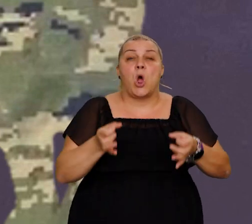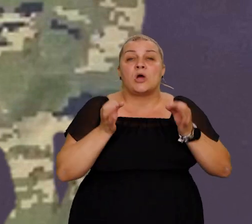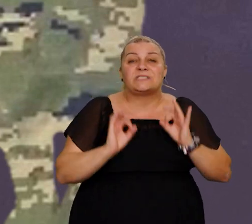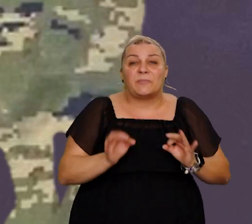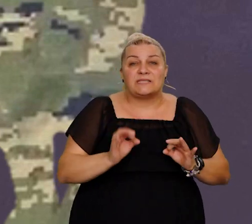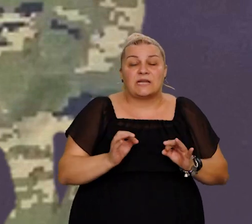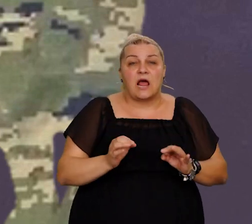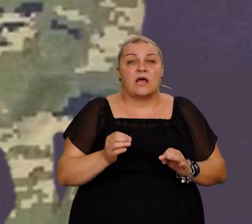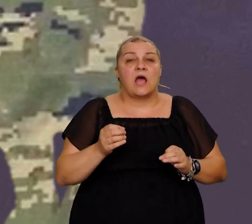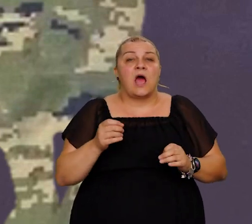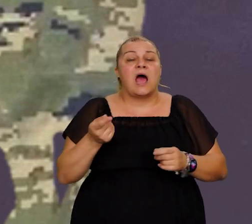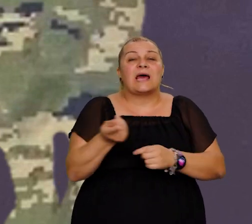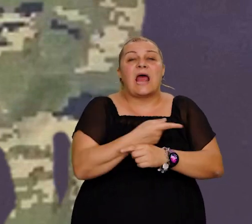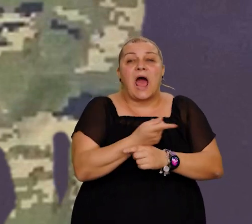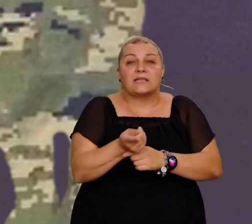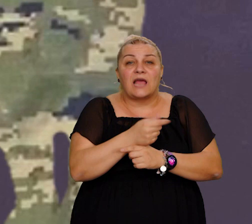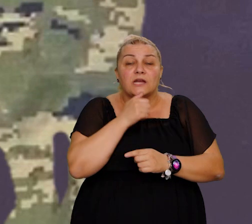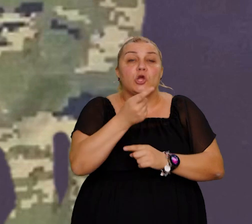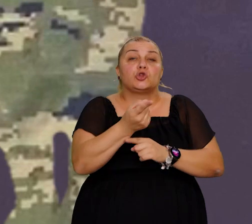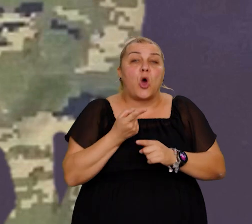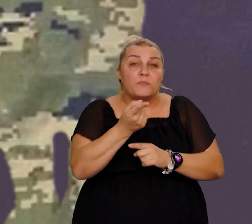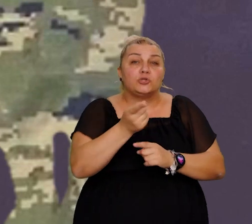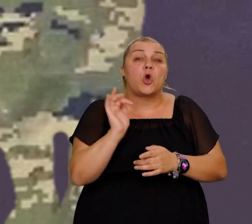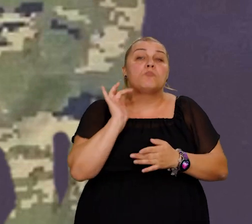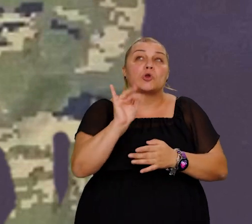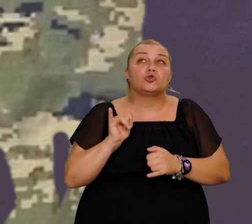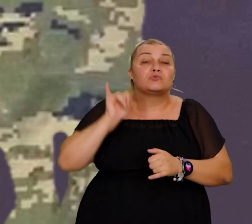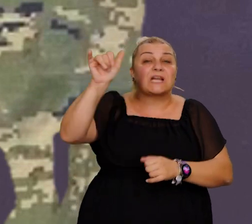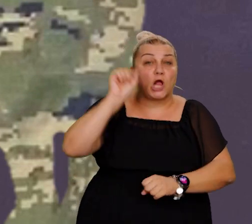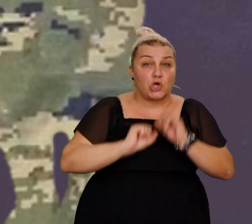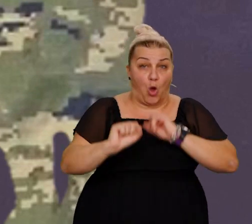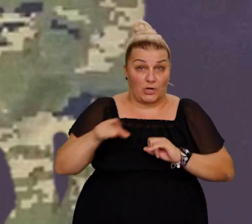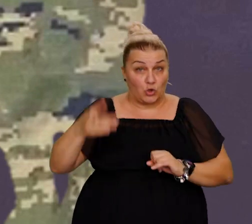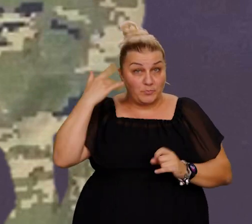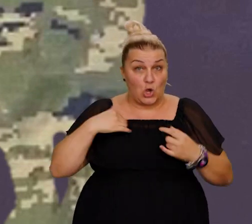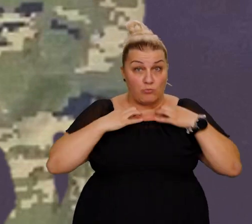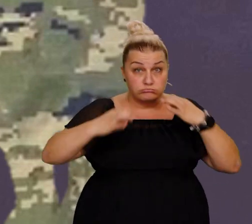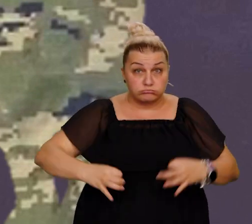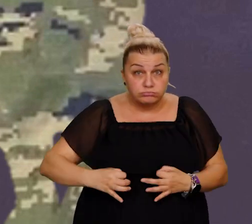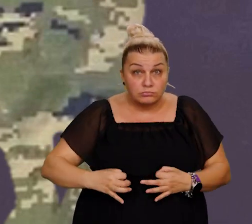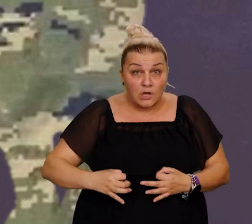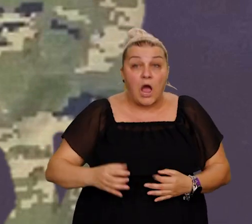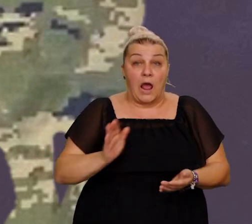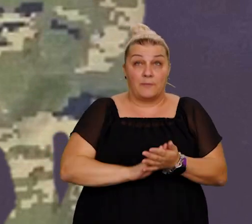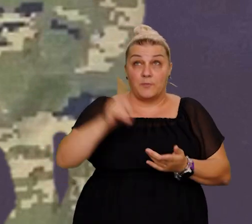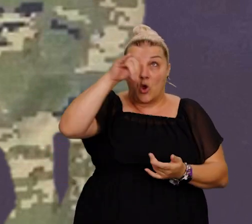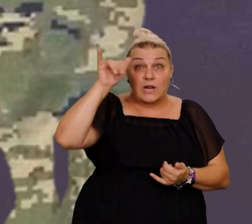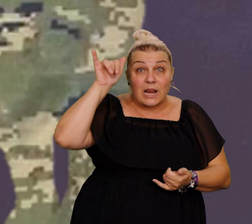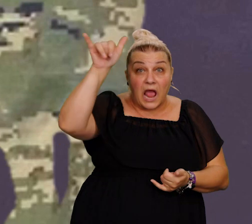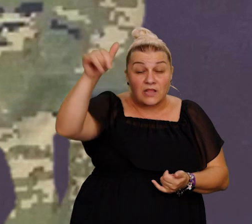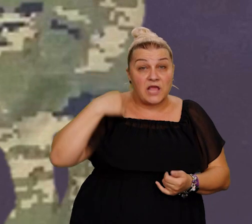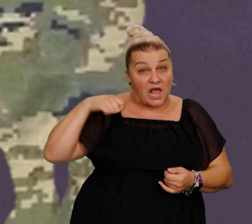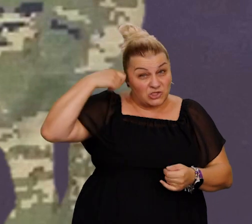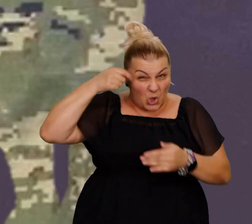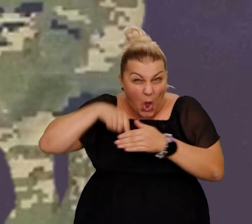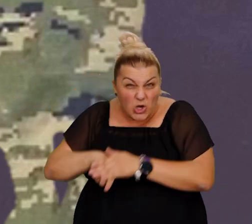radarsku i raketnu tehniku i topničko naoružanje protuzračne obrane, to mi je specijalnost. Avioni lete, ja sjedim u